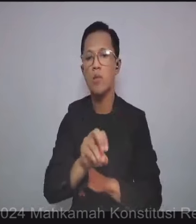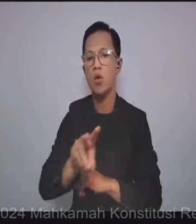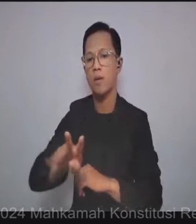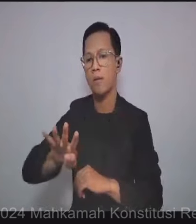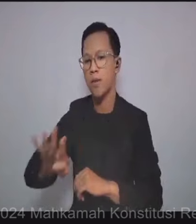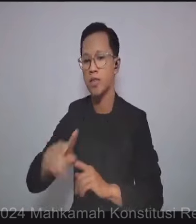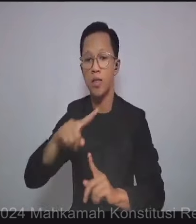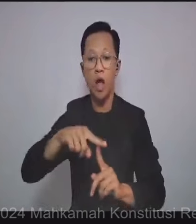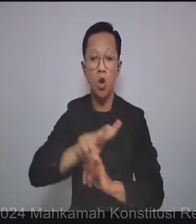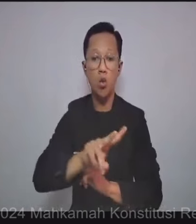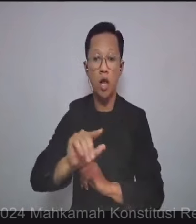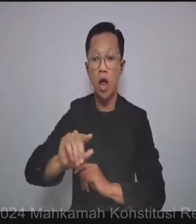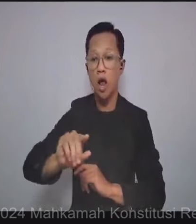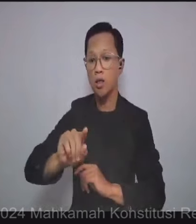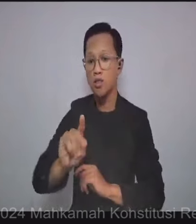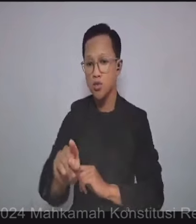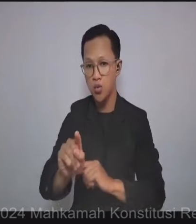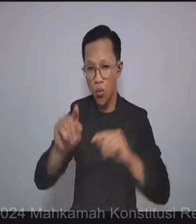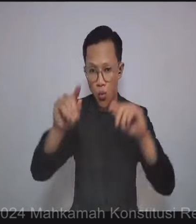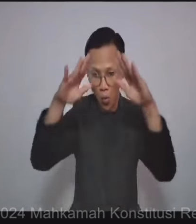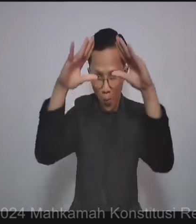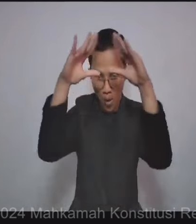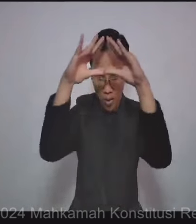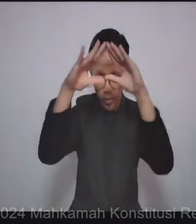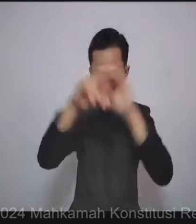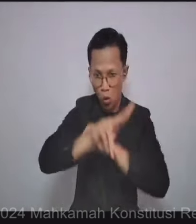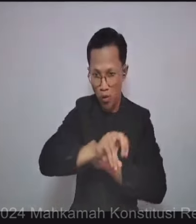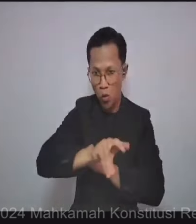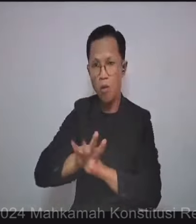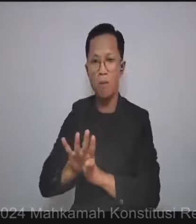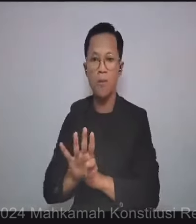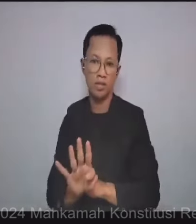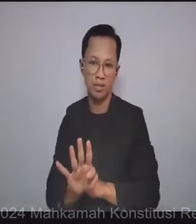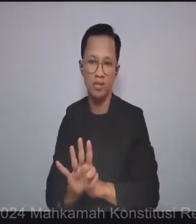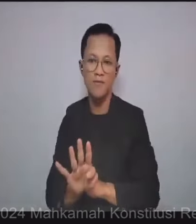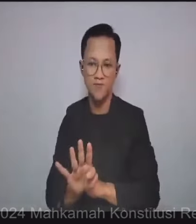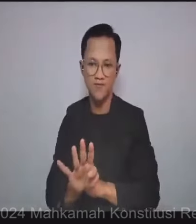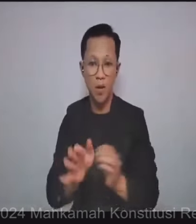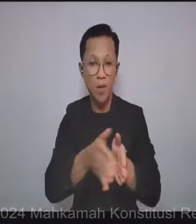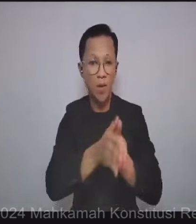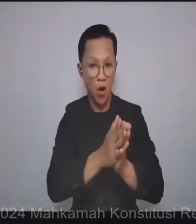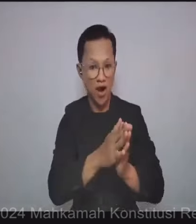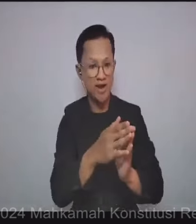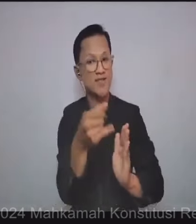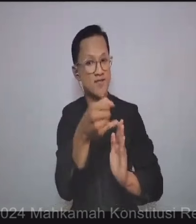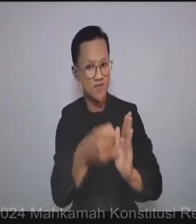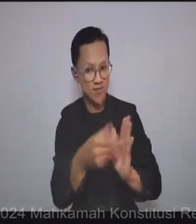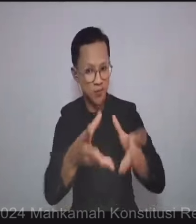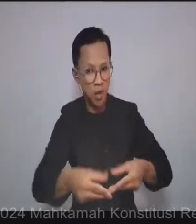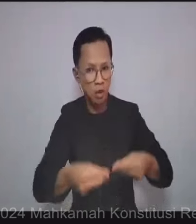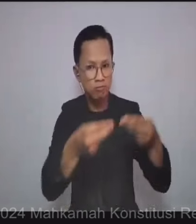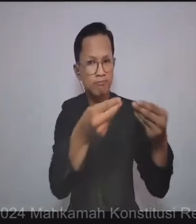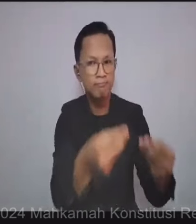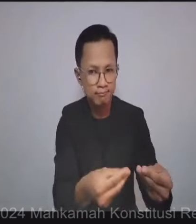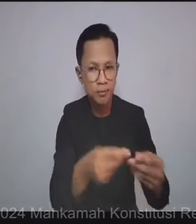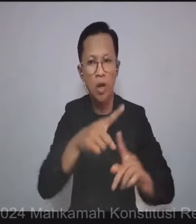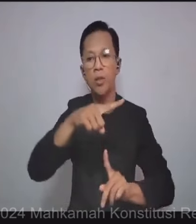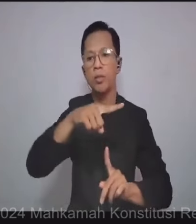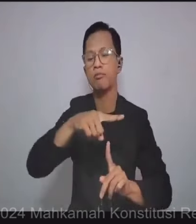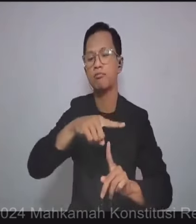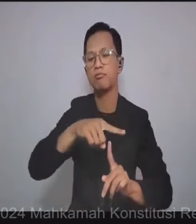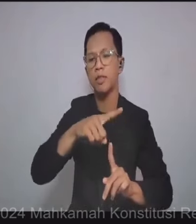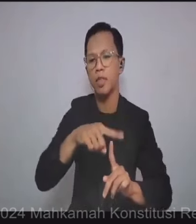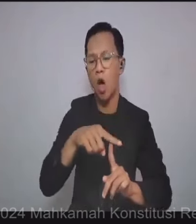bertanggal 21 Maret 2024 dengan demikian permohonan-pmohon diajukan masih dalam tenggang waktu sebagaimana